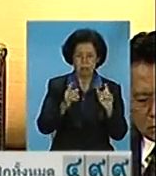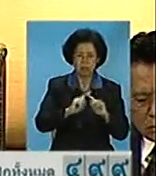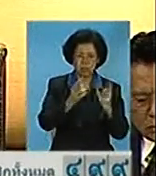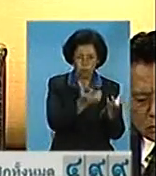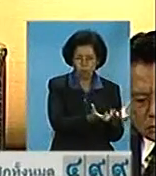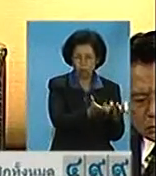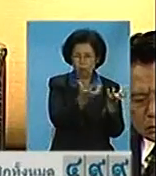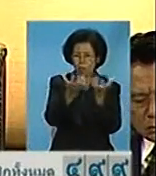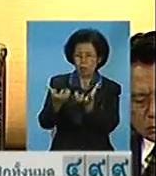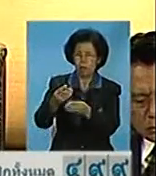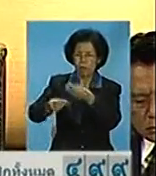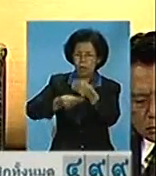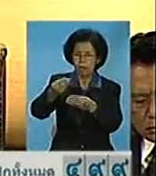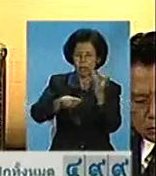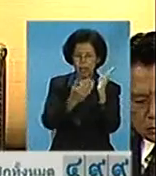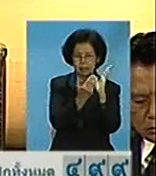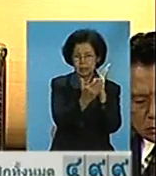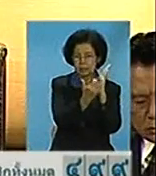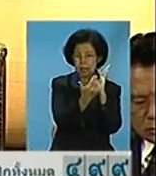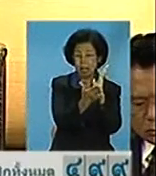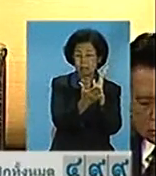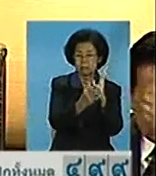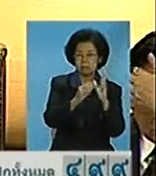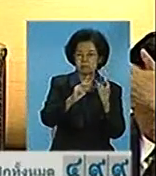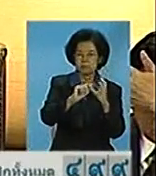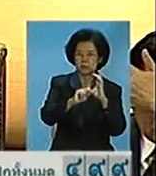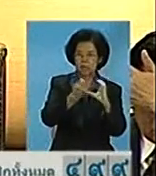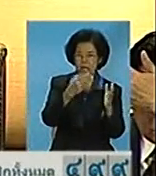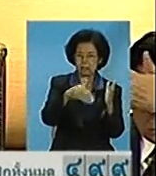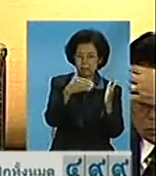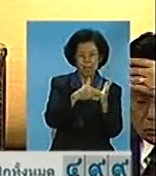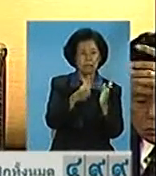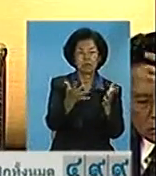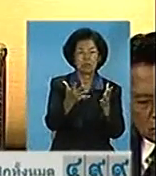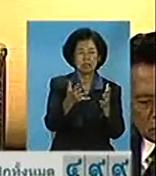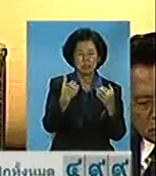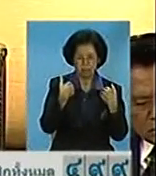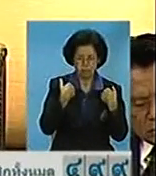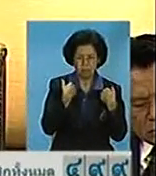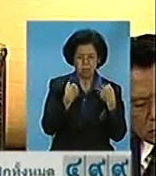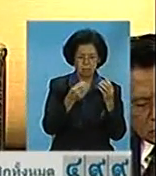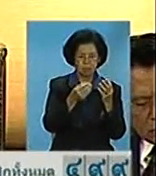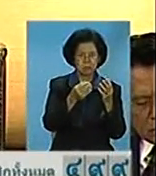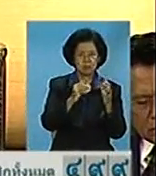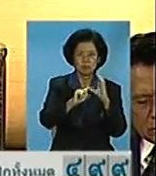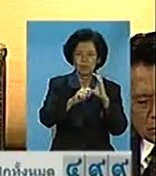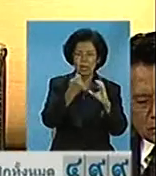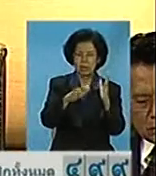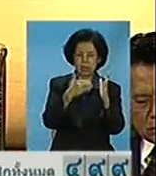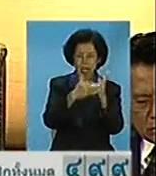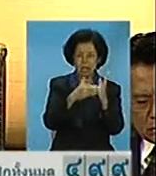านครับไม่มีตลาดกลางการให้มีตลาดกลางทั่วถึงทุกภูมิภาค66จัง